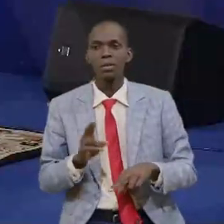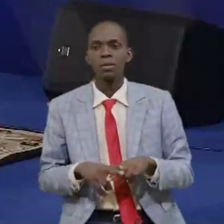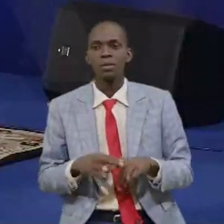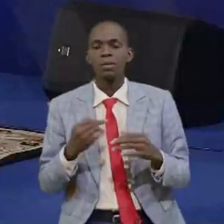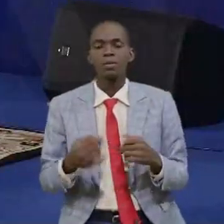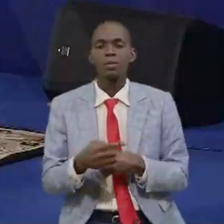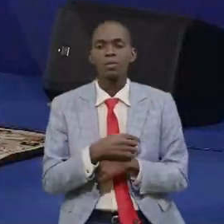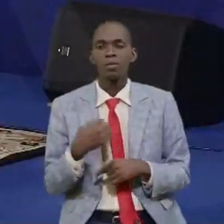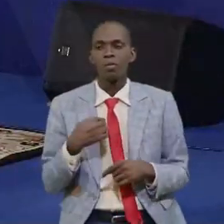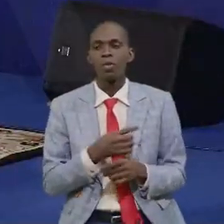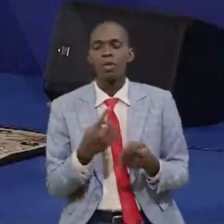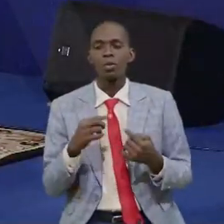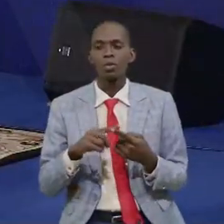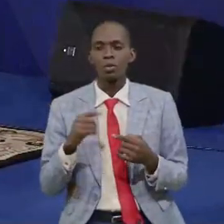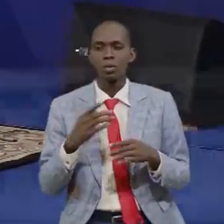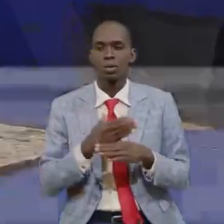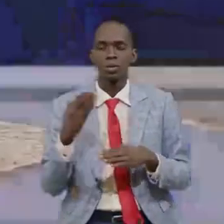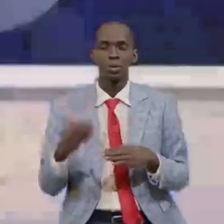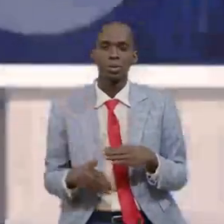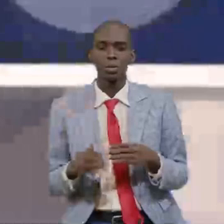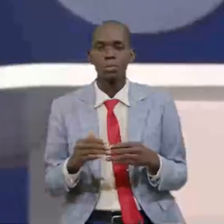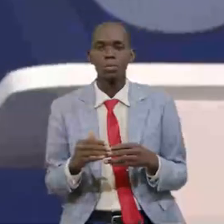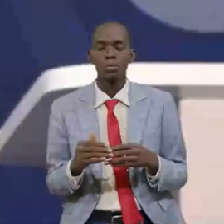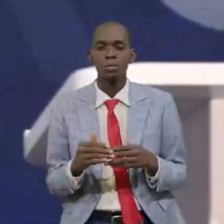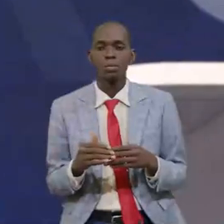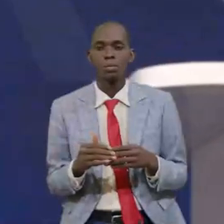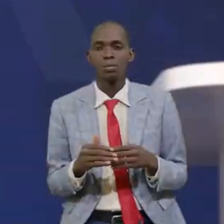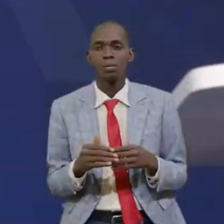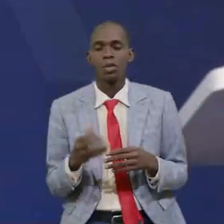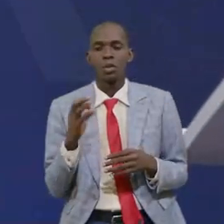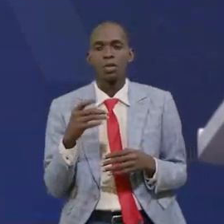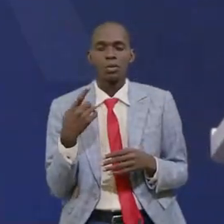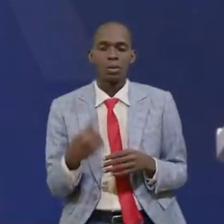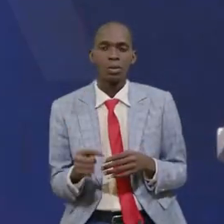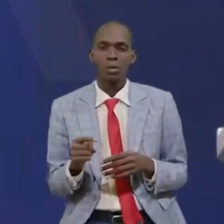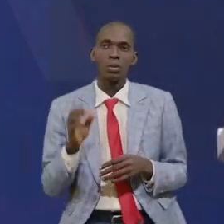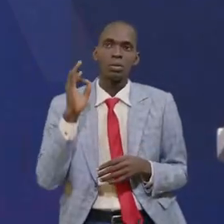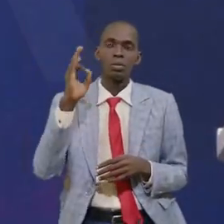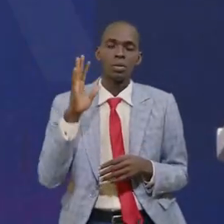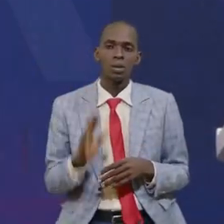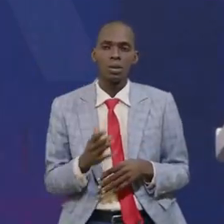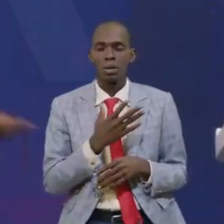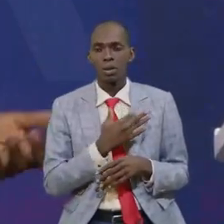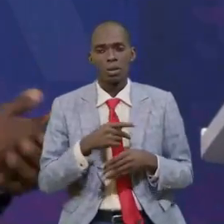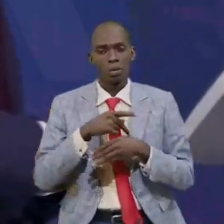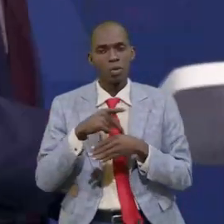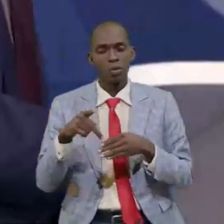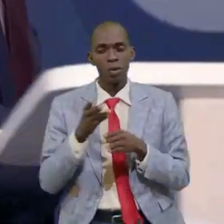Dieu vous a béni, pour vous asseoir. Aujourd'hui, nous venons à la conclusion de la conférence des ministres des